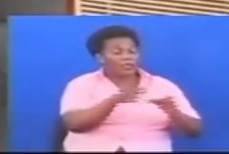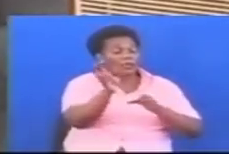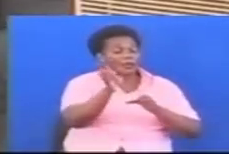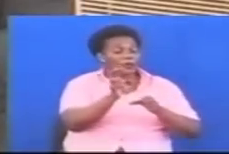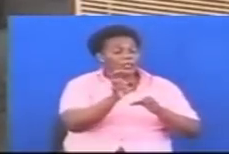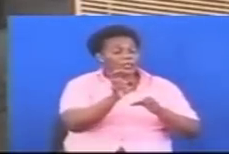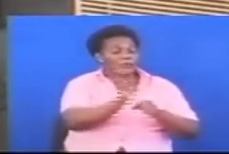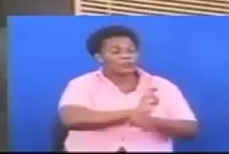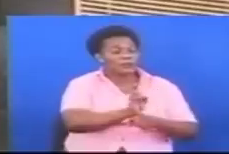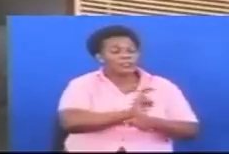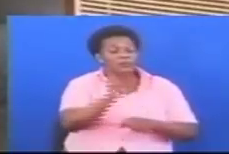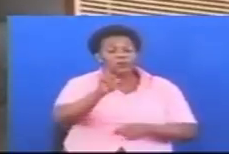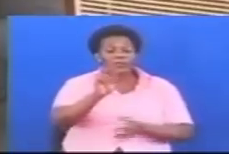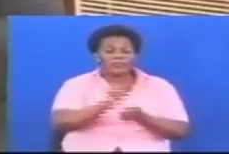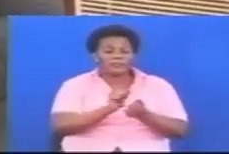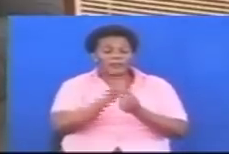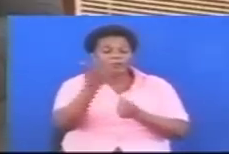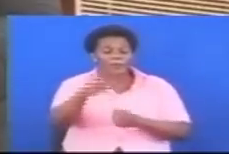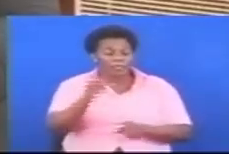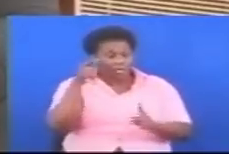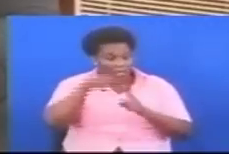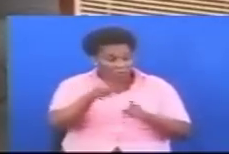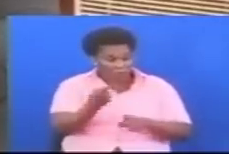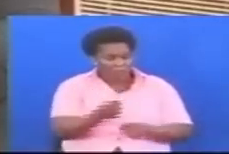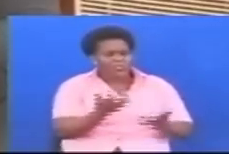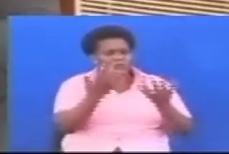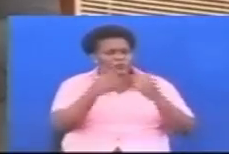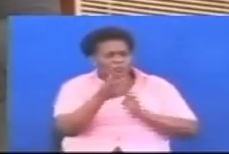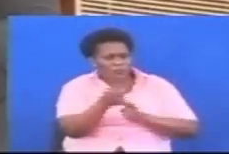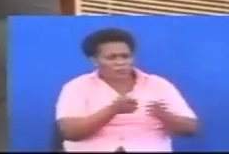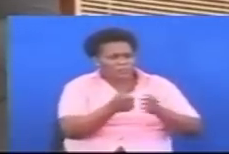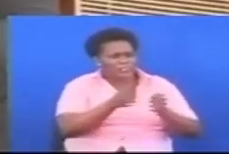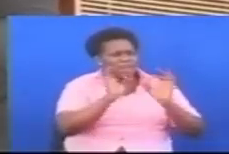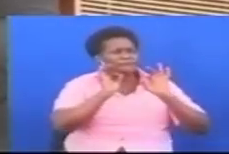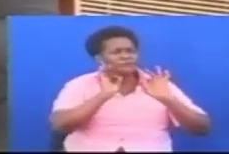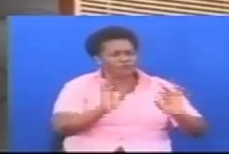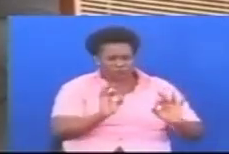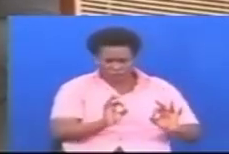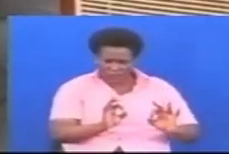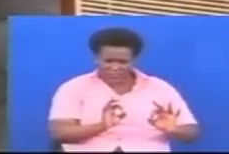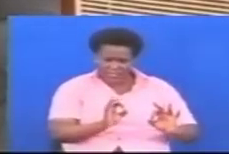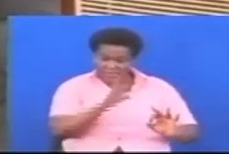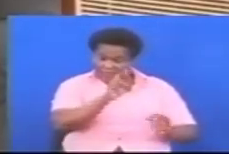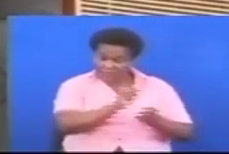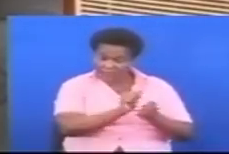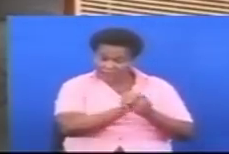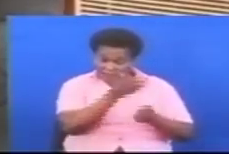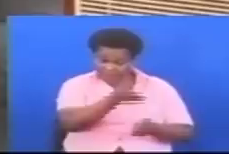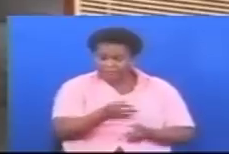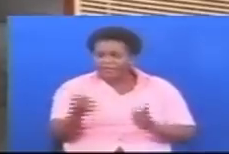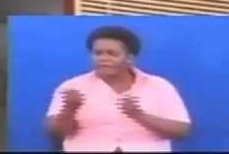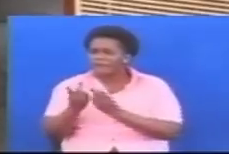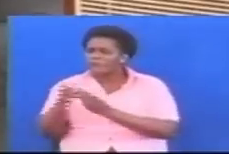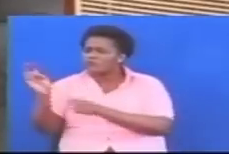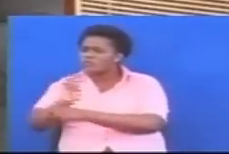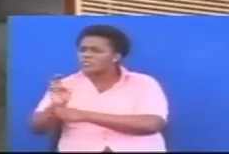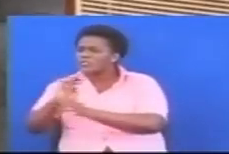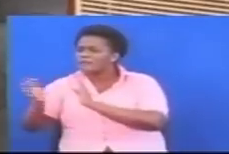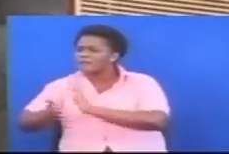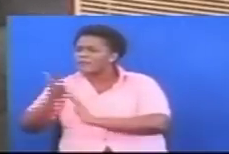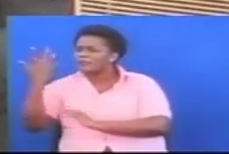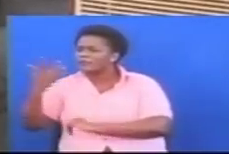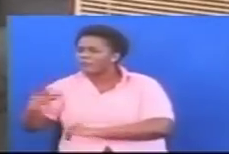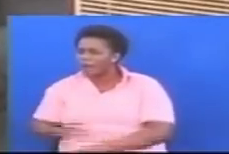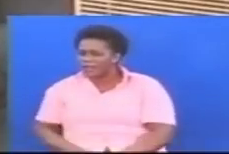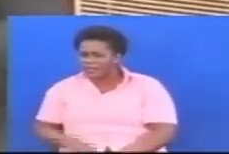maji ili kuwe na udhibiti mzuri wa rasilimali za maji na ulinzi wa uhifadhi wa vyanzo vya maji katika mito, maziwa na